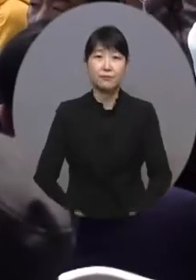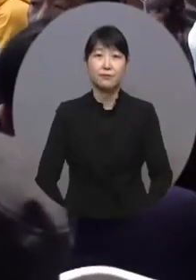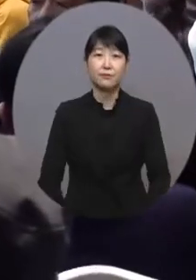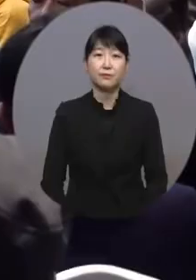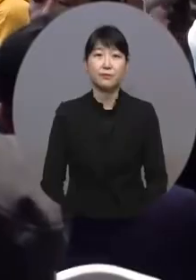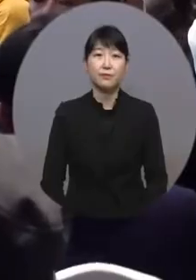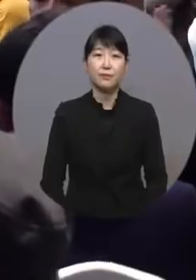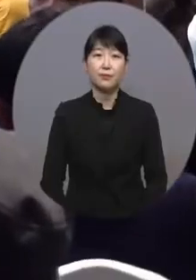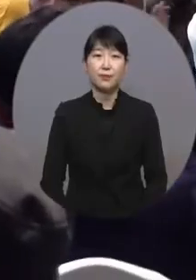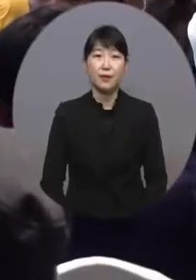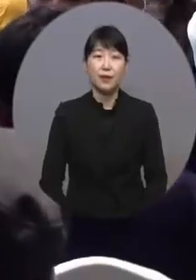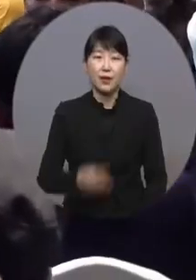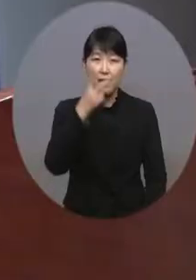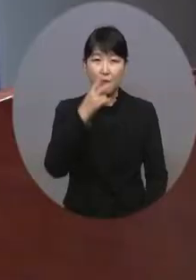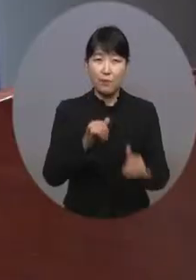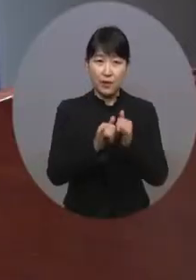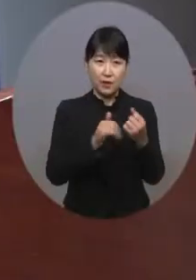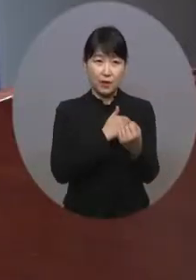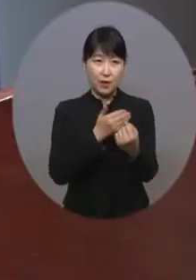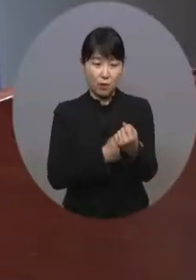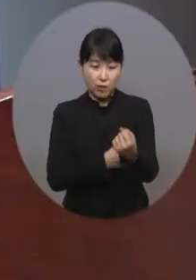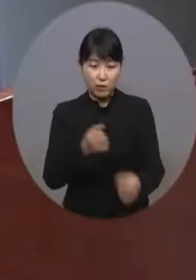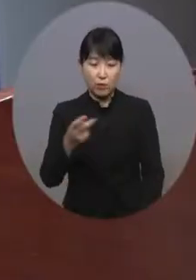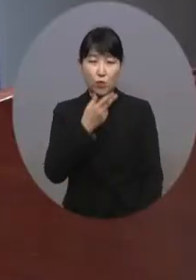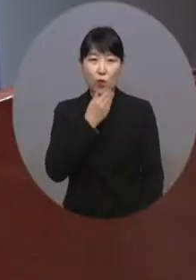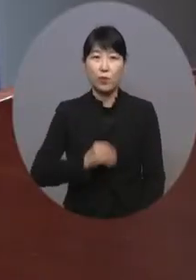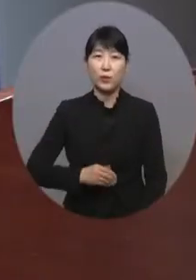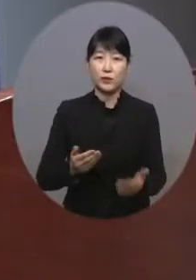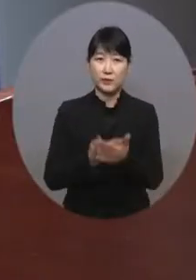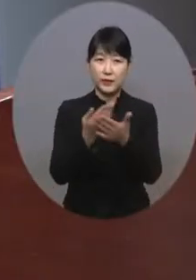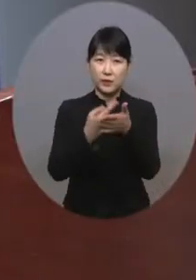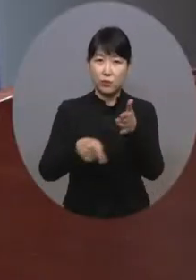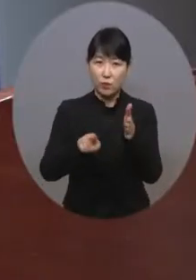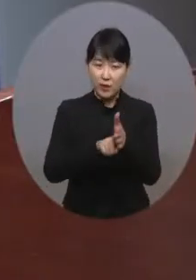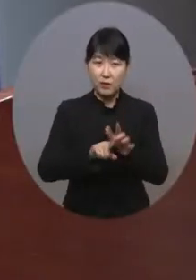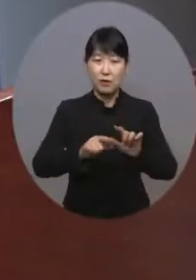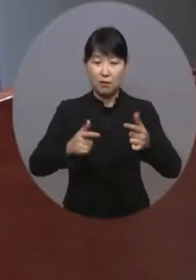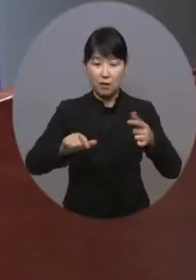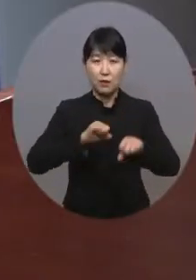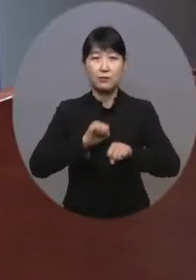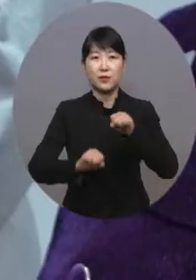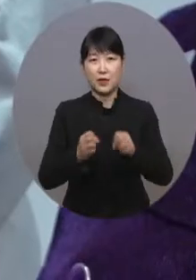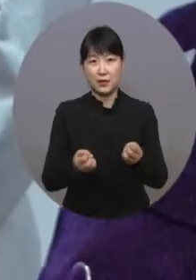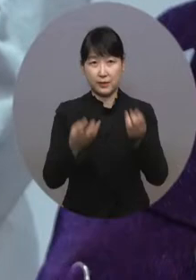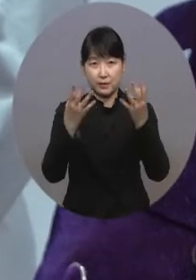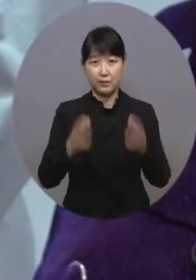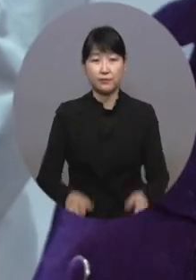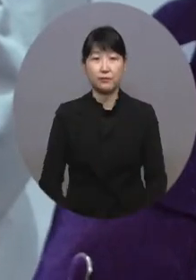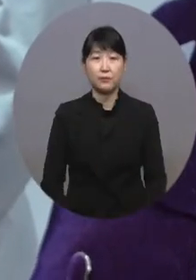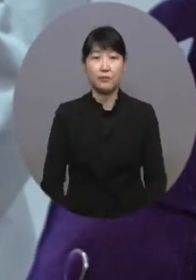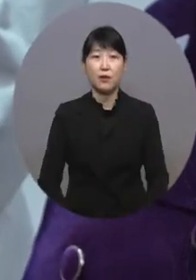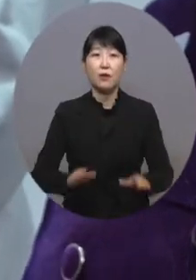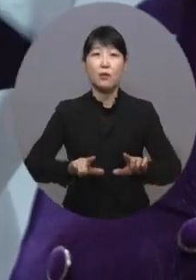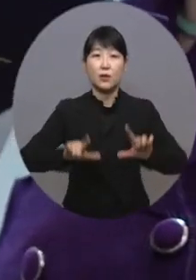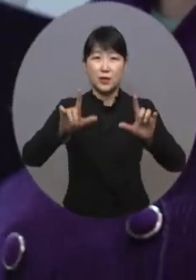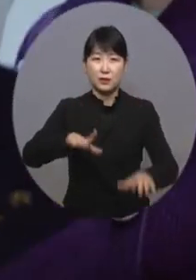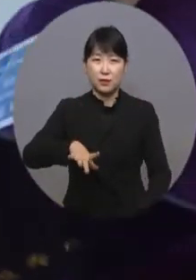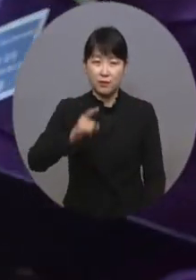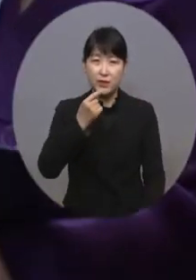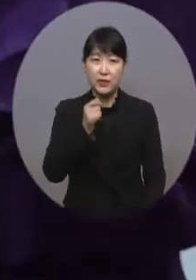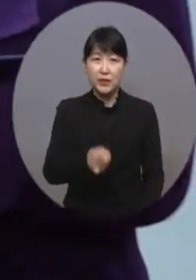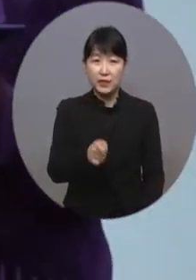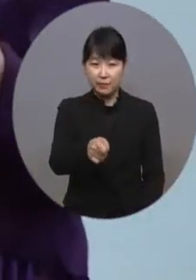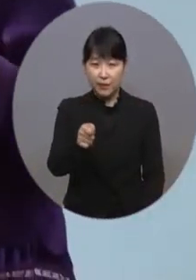이번 대회는 시각장애인의 권익공호와 복지 증진을 위해서 다채로운 행사로 구성됐습니다. 올해 처음으로 흰지팡이 수기